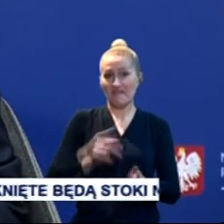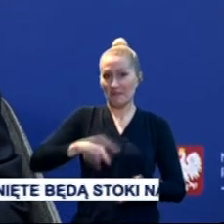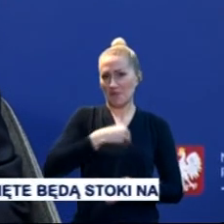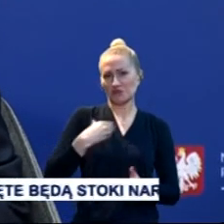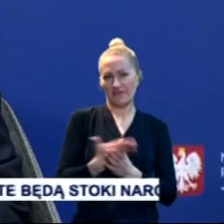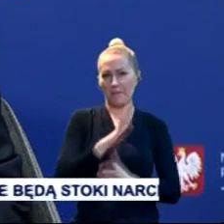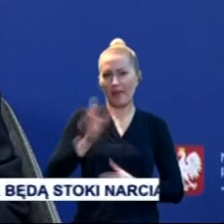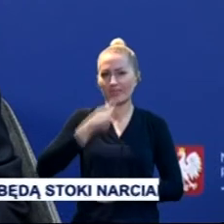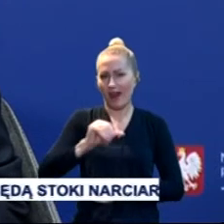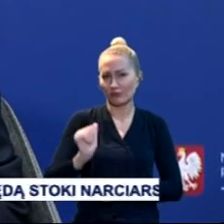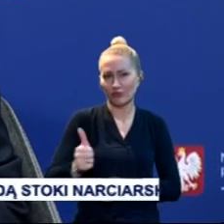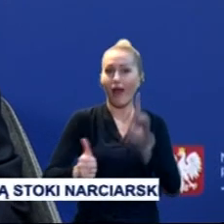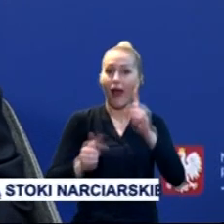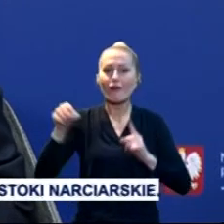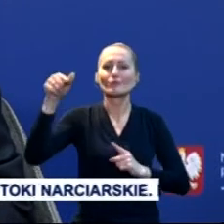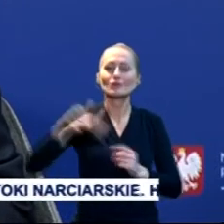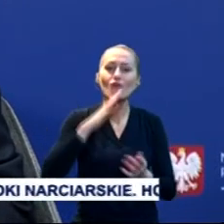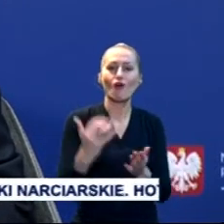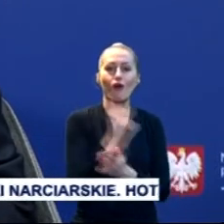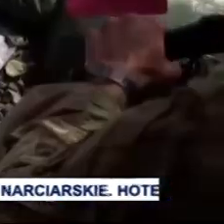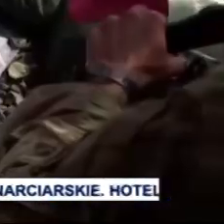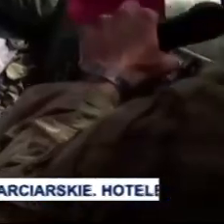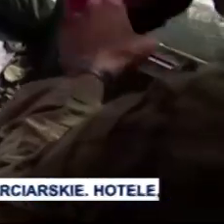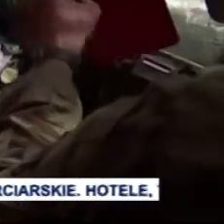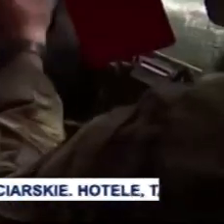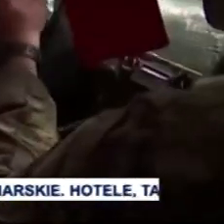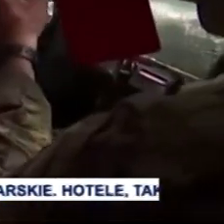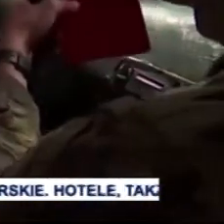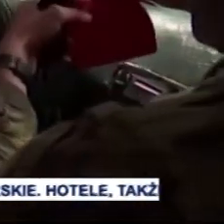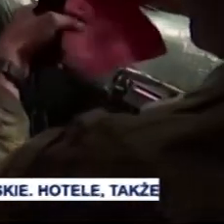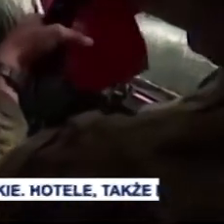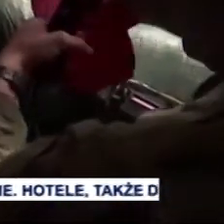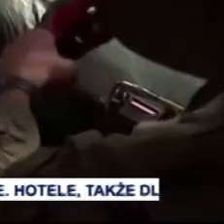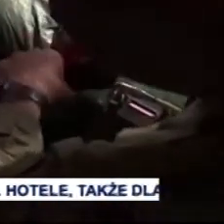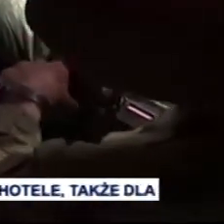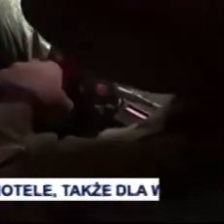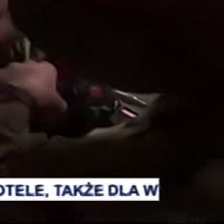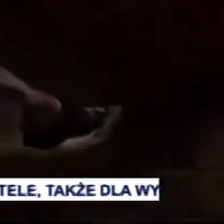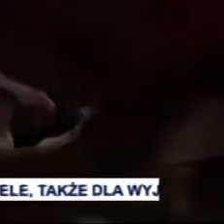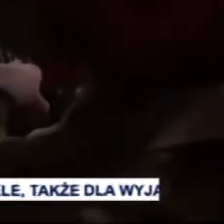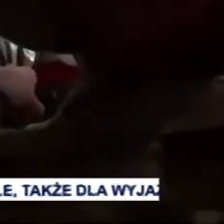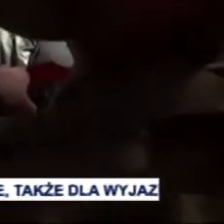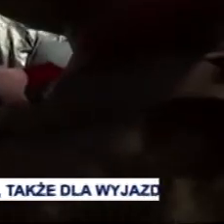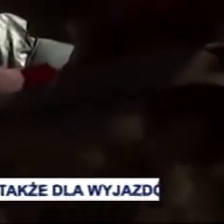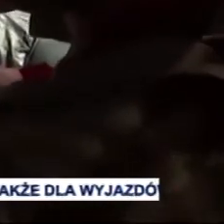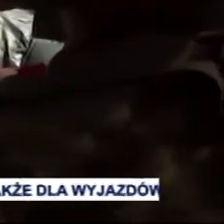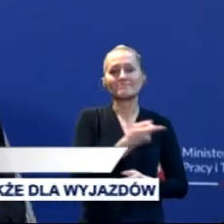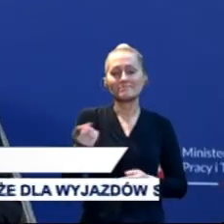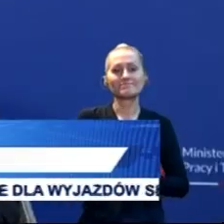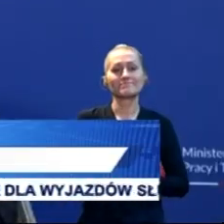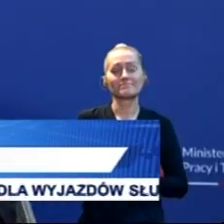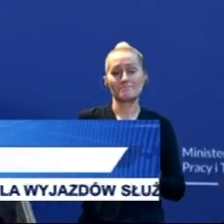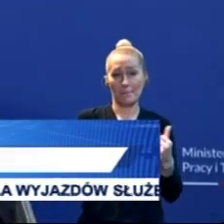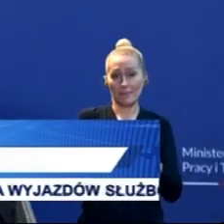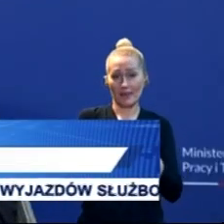są, tylko muszą skorzystać z szans, które powstają. Potrzeb amerykańskich wojsk obecnych na terenie naszego kraju jest wiele.